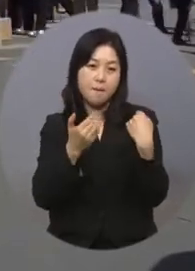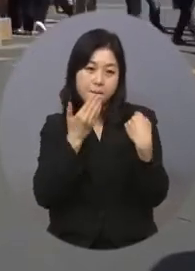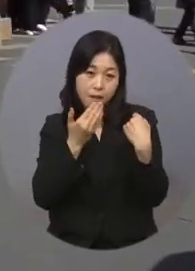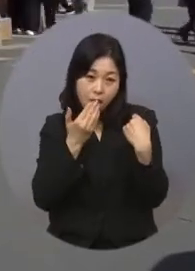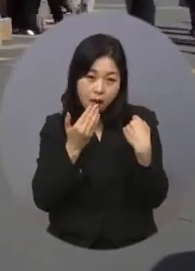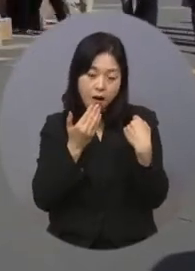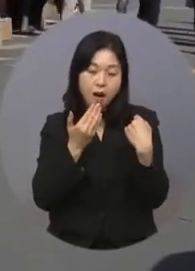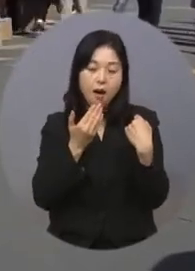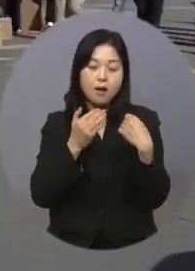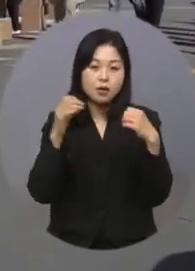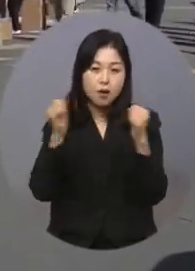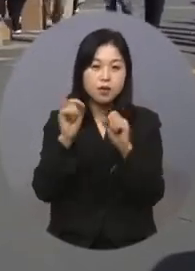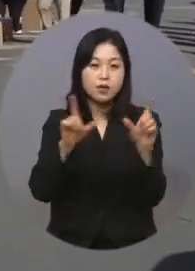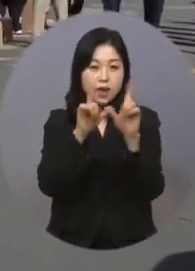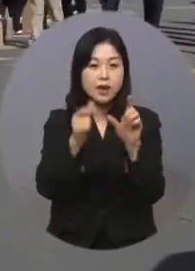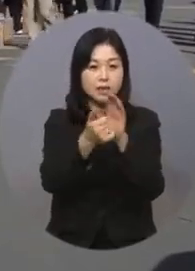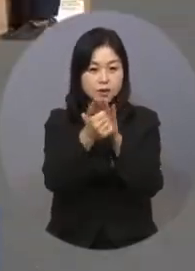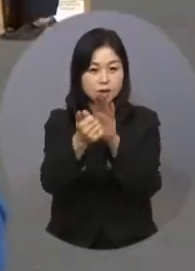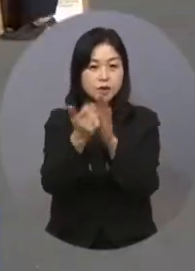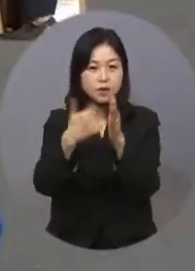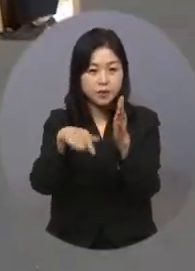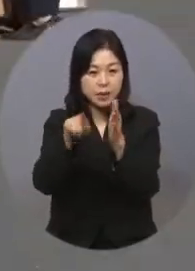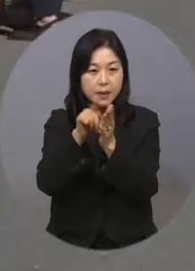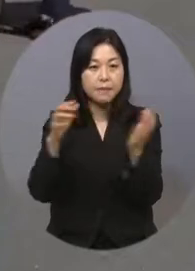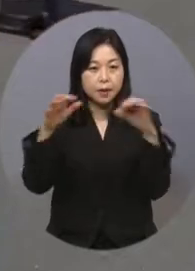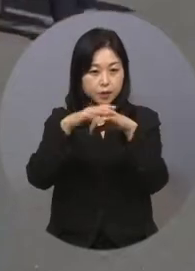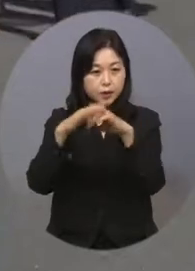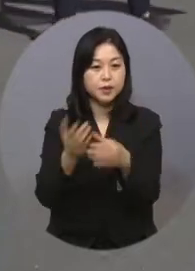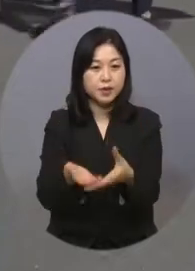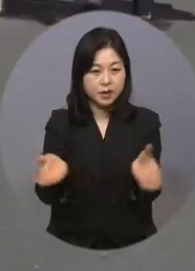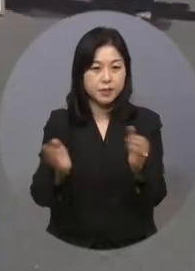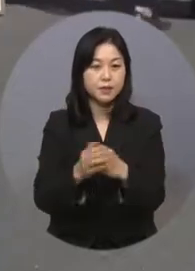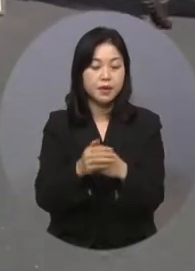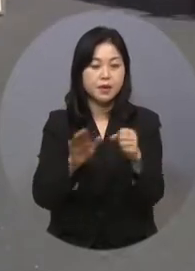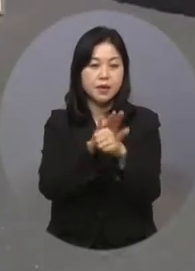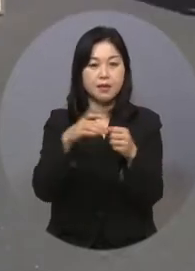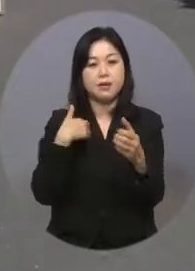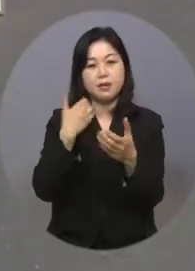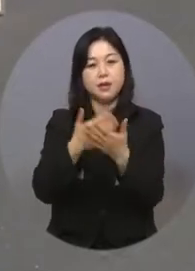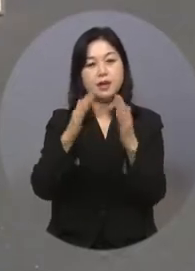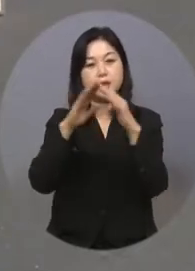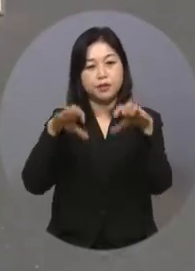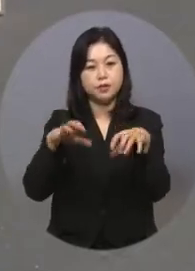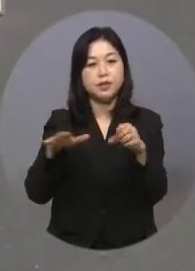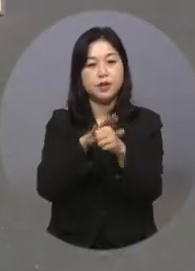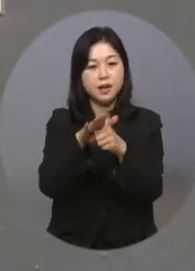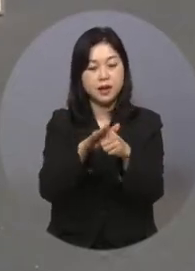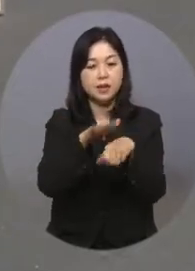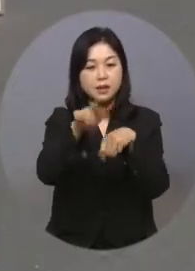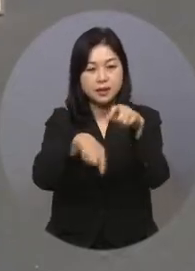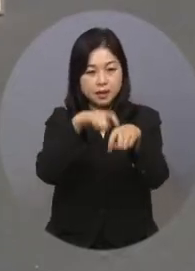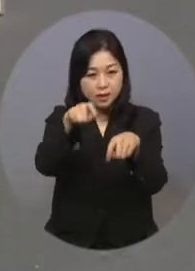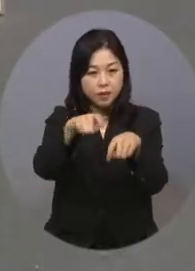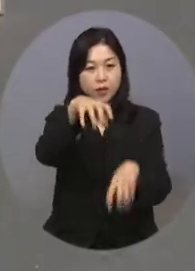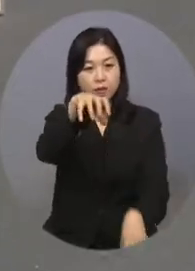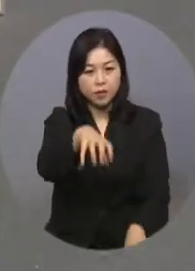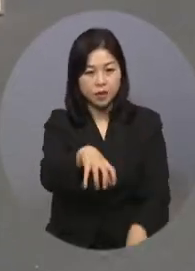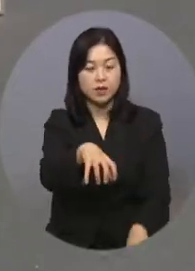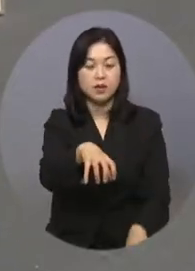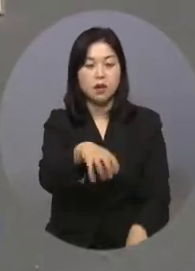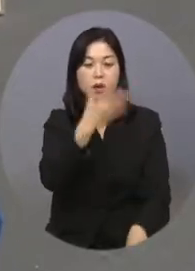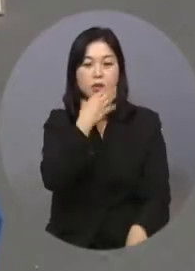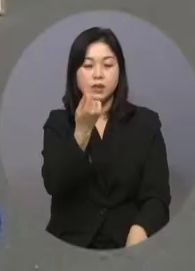위한 강철 배추 김장 나눔. 사랑이 가득한 이웃사랑 나눔 실천 현장에서